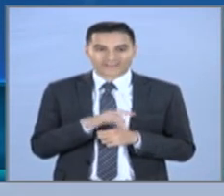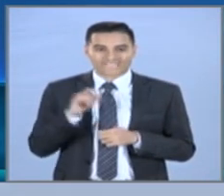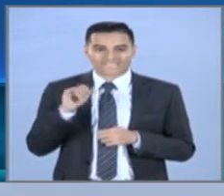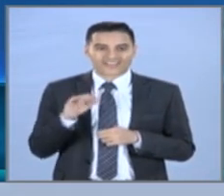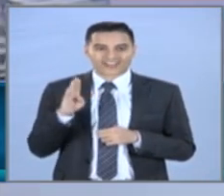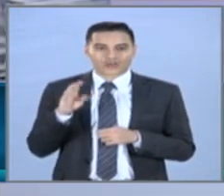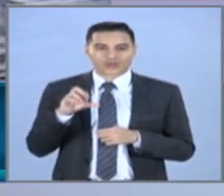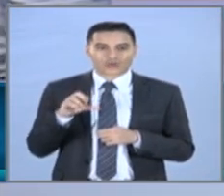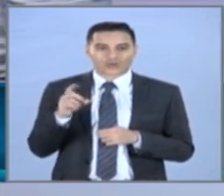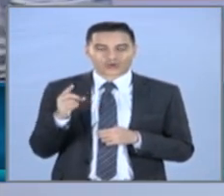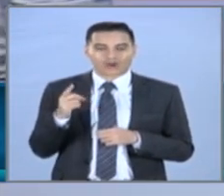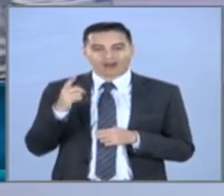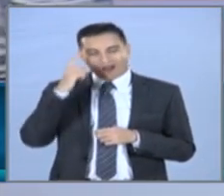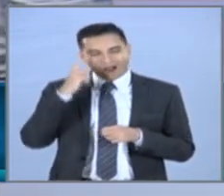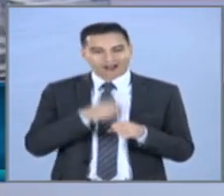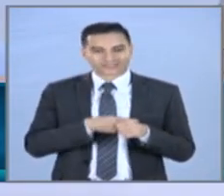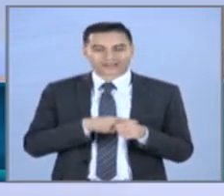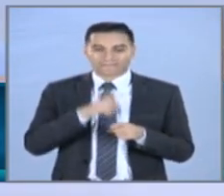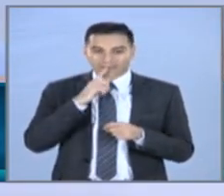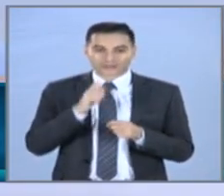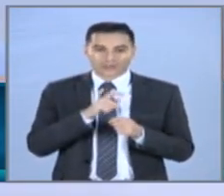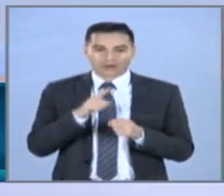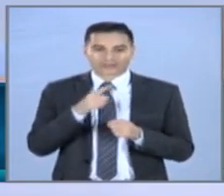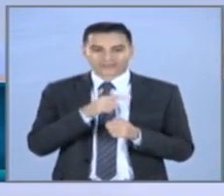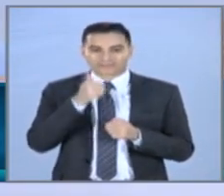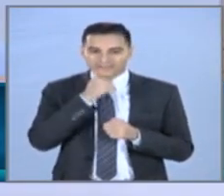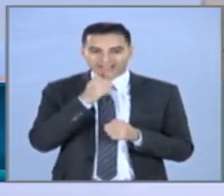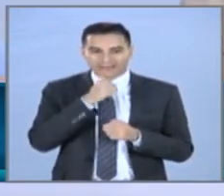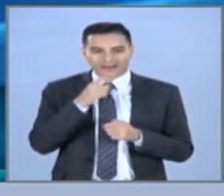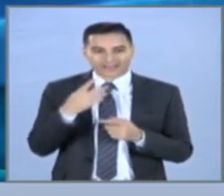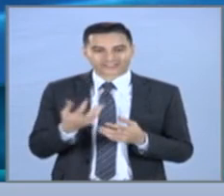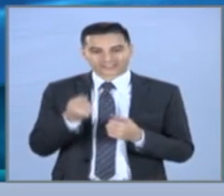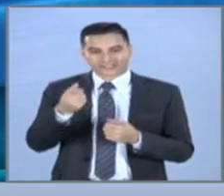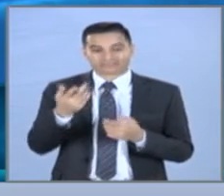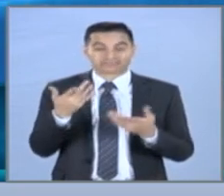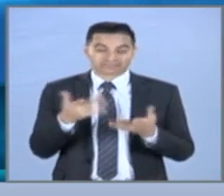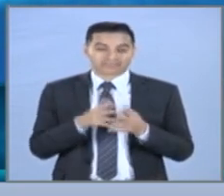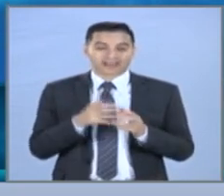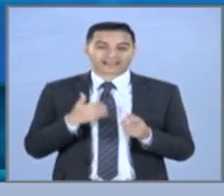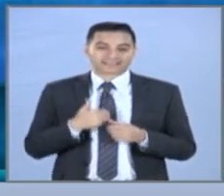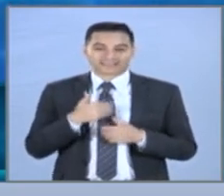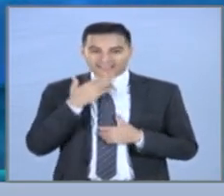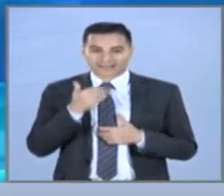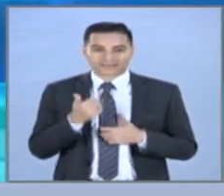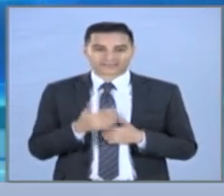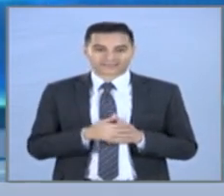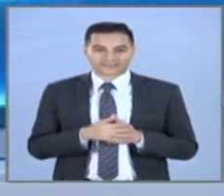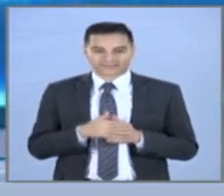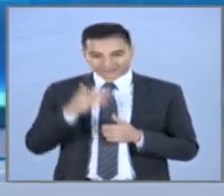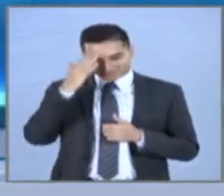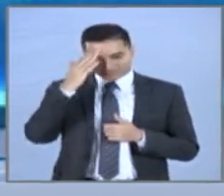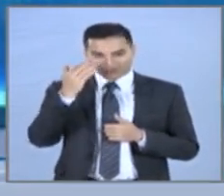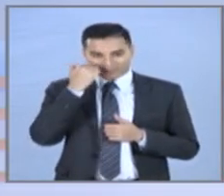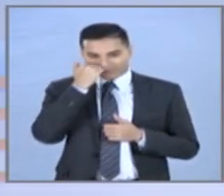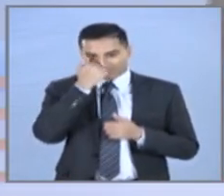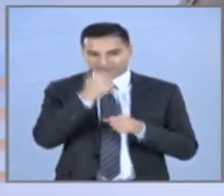فيكتور عصبي شويه، بس واضح ان مدام نسرين مستحملاك. فده احساس جميل. لا هو طيب بشكرك عليه.